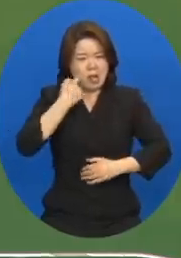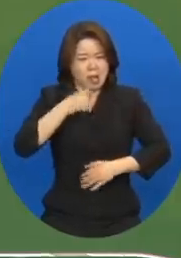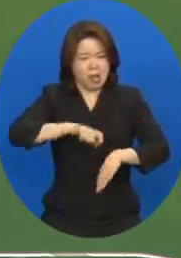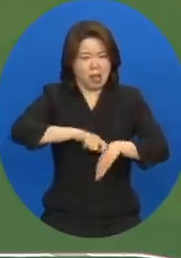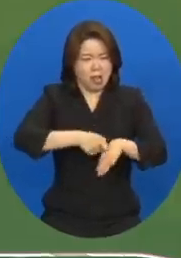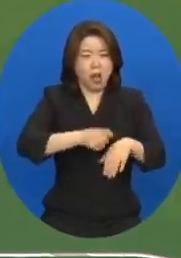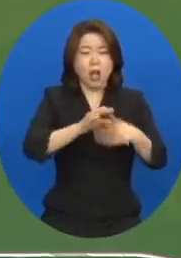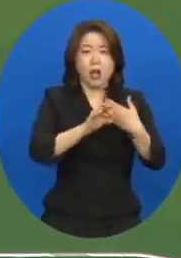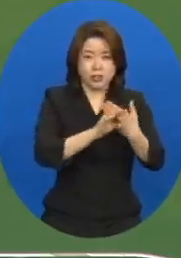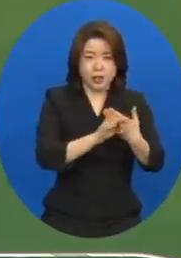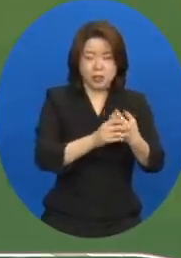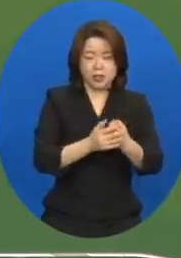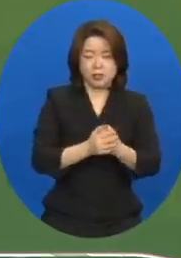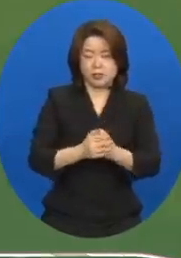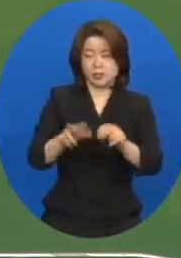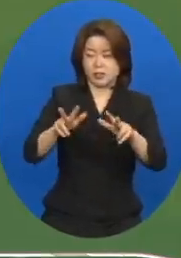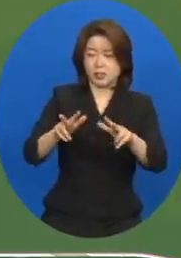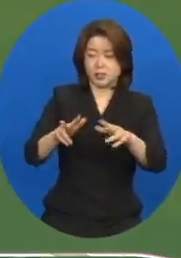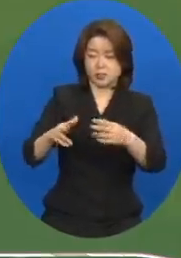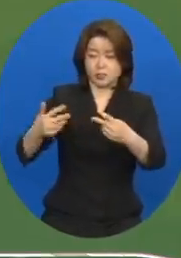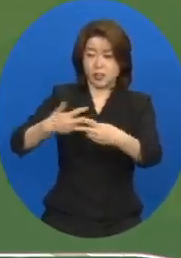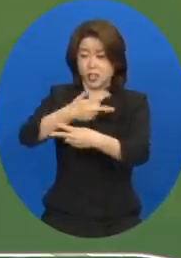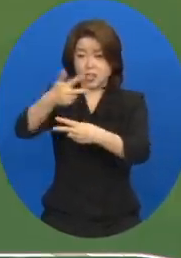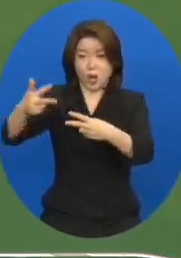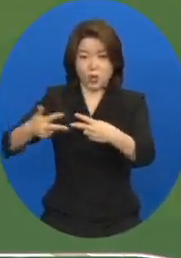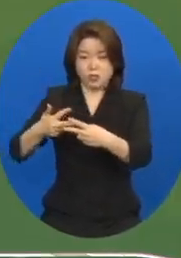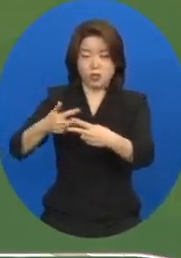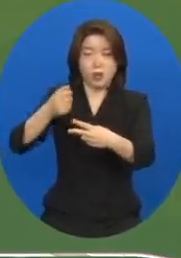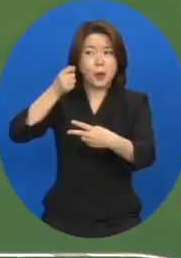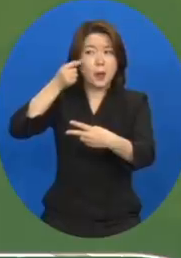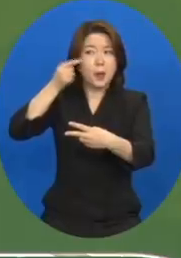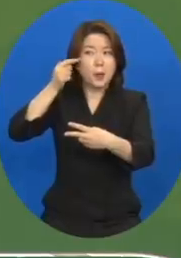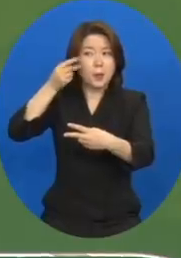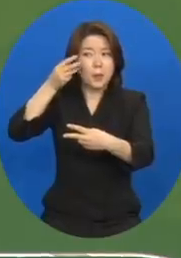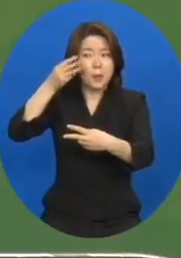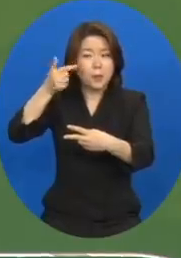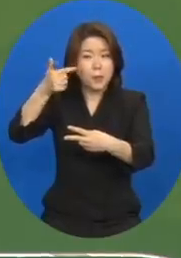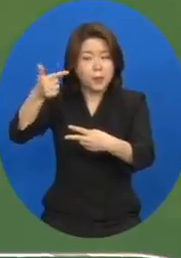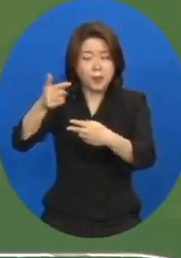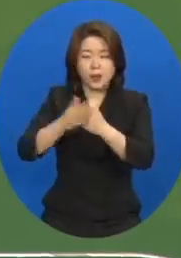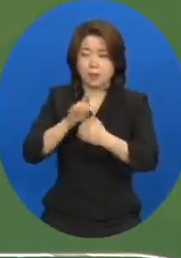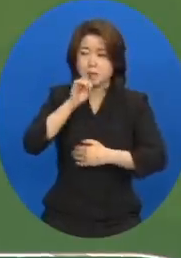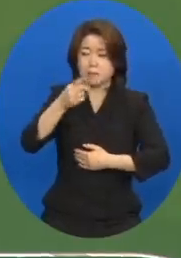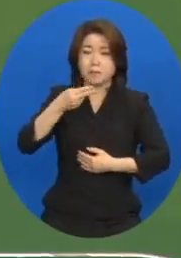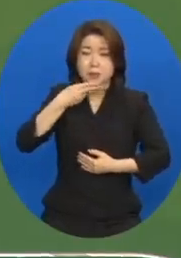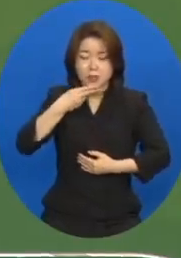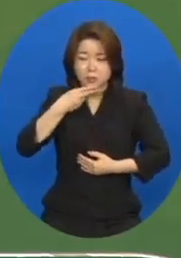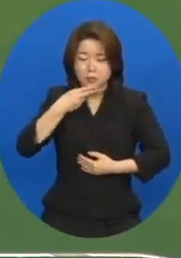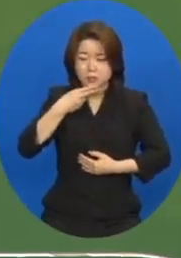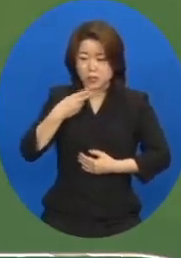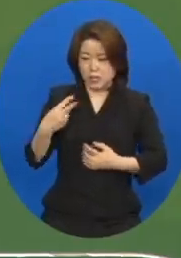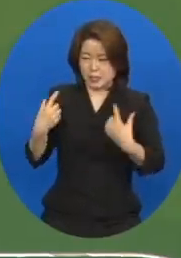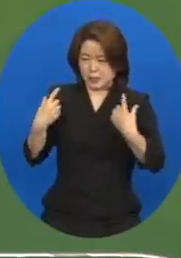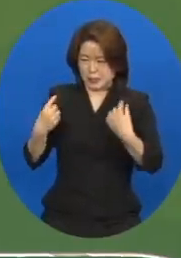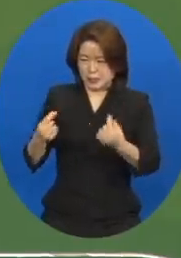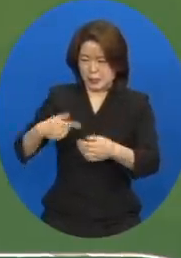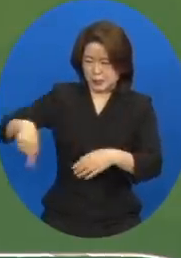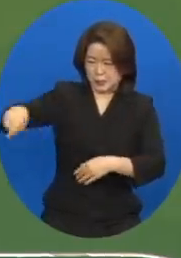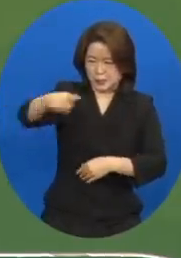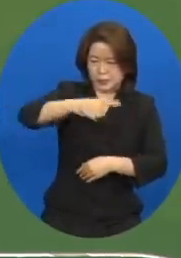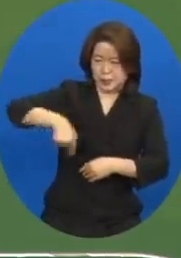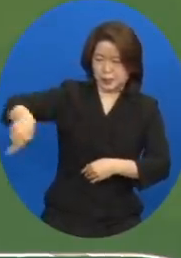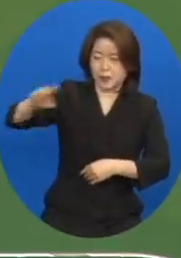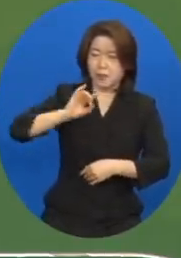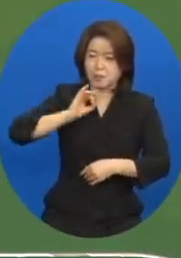여리고성을 여섯 바퀴 6일째 아무 말 없이 아무런 변화가 없는데